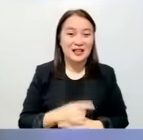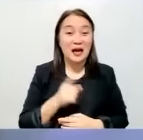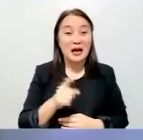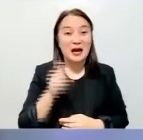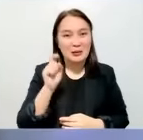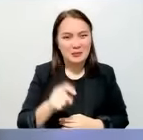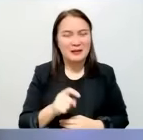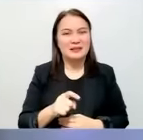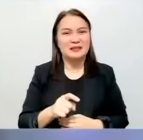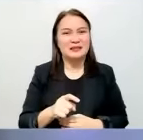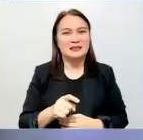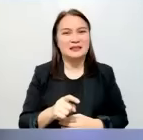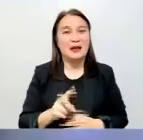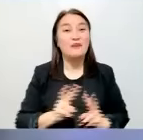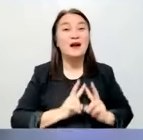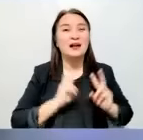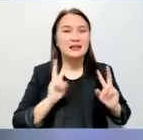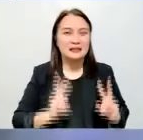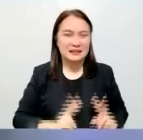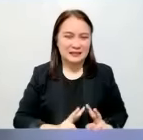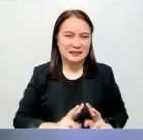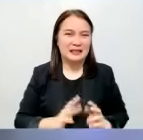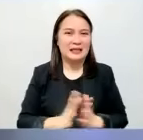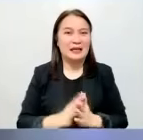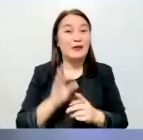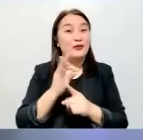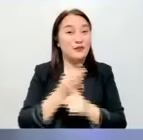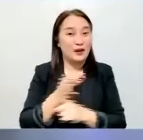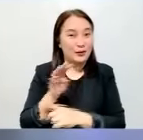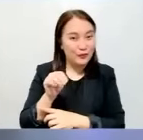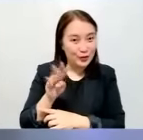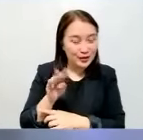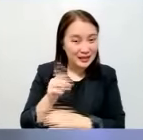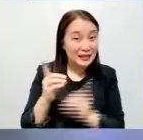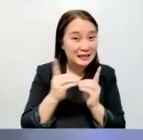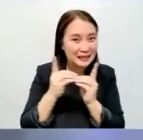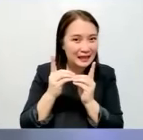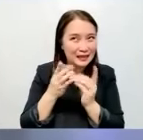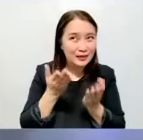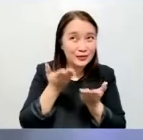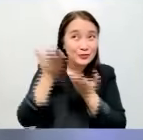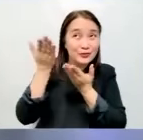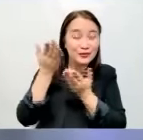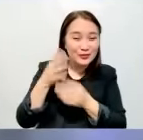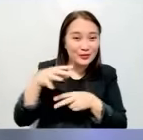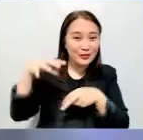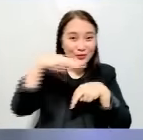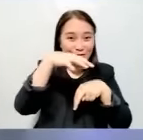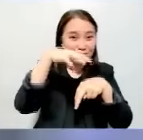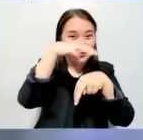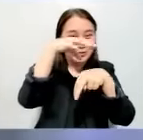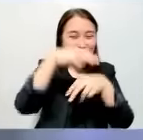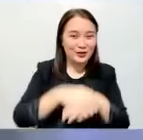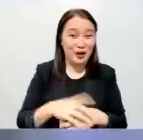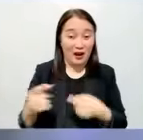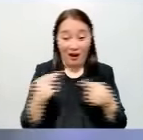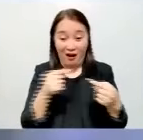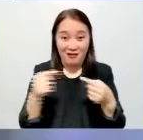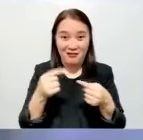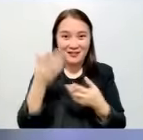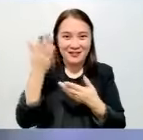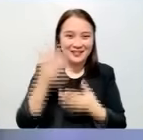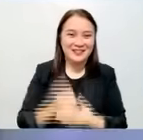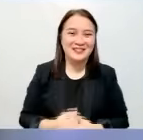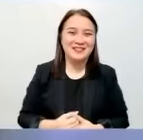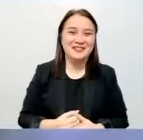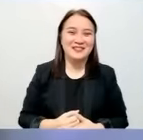Valentine. Yo. Para doon ka mag-date sa taas. Tapos wow! Pwede mang candlelight. Doon kayo mag-aaway? Walang tawa lang ano? Takas. Hulugan